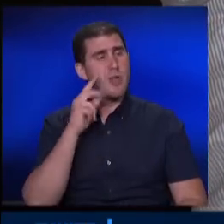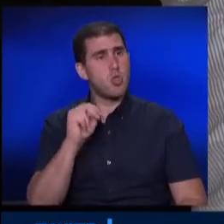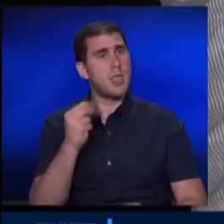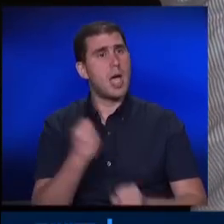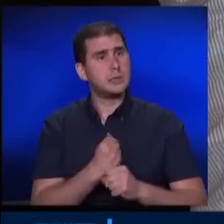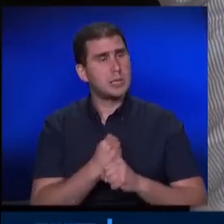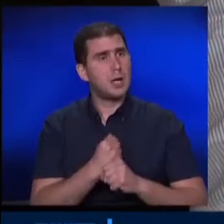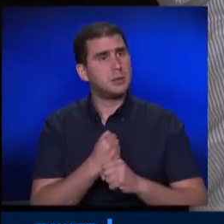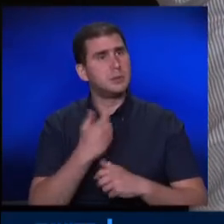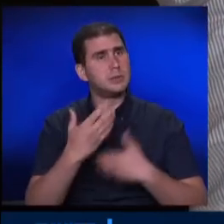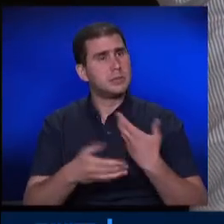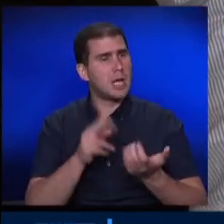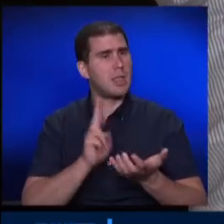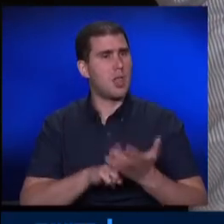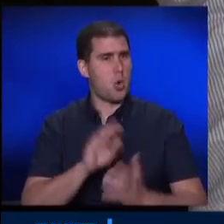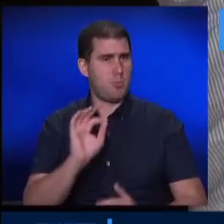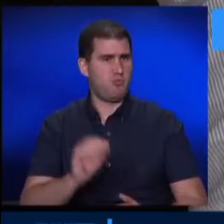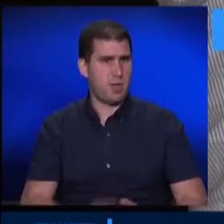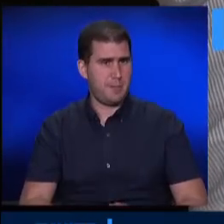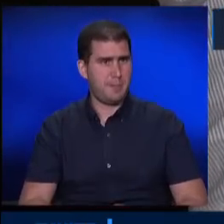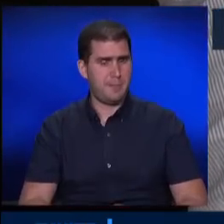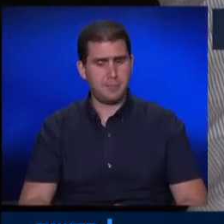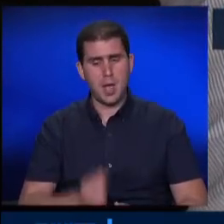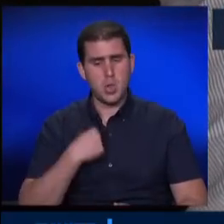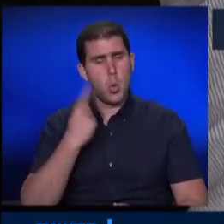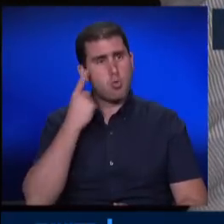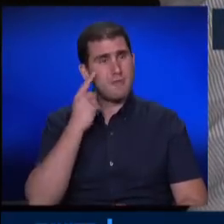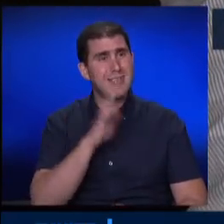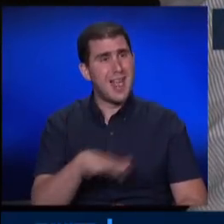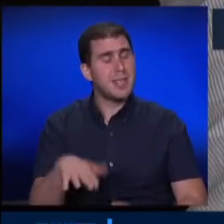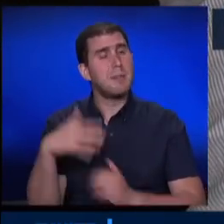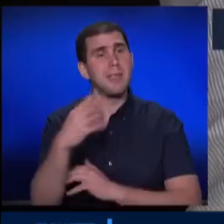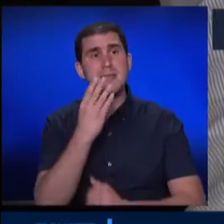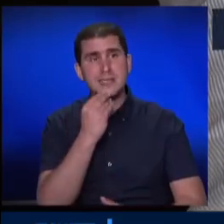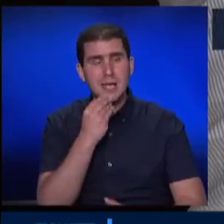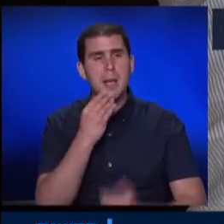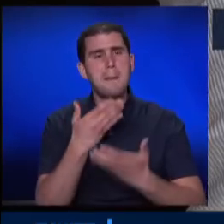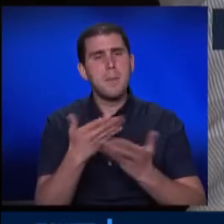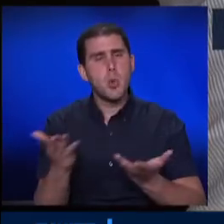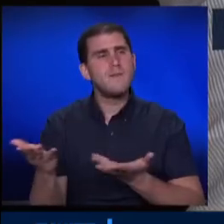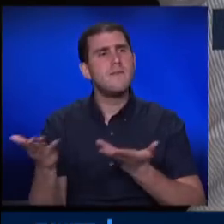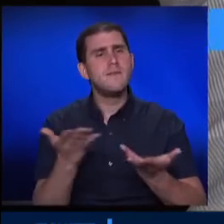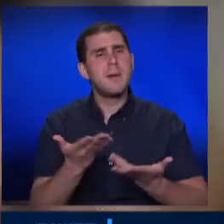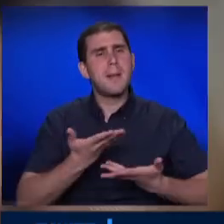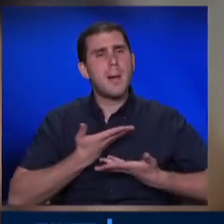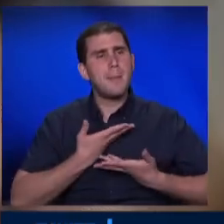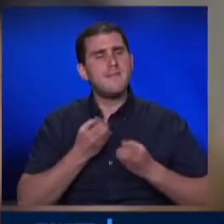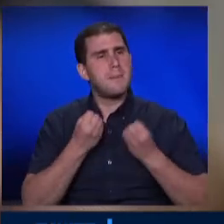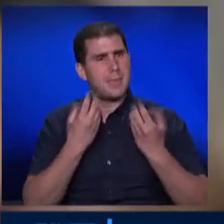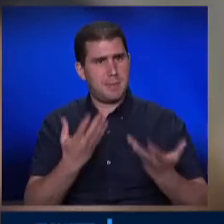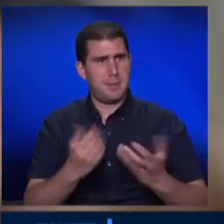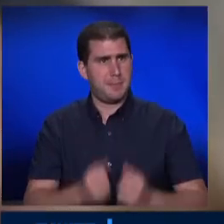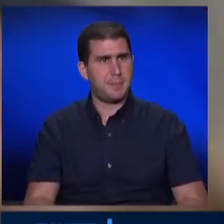שנון עשתה את הצעד הנכון. אני חושב שהילדים במדינת ישראל פתוחים ומקבלים